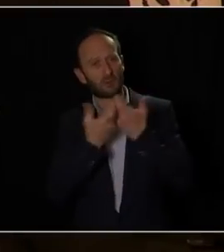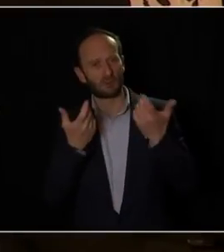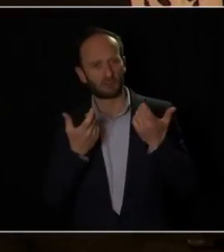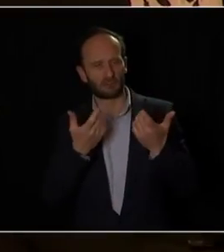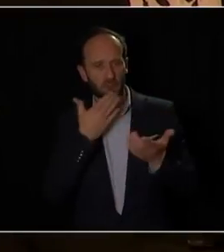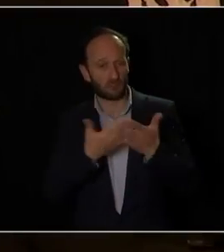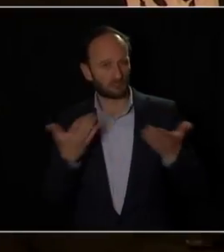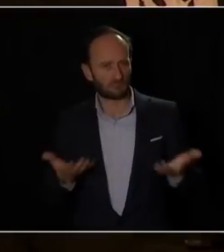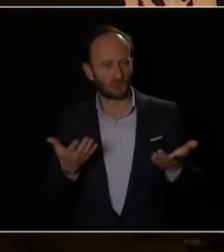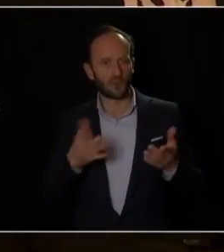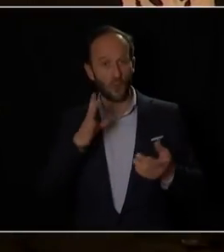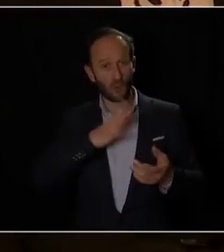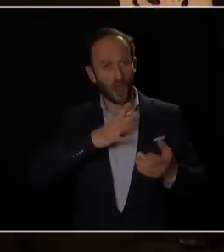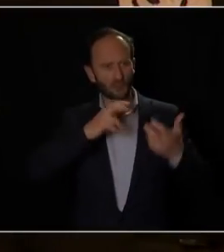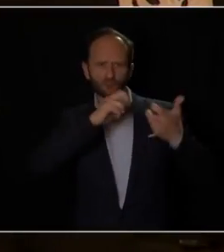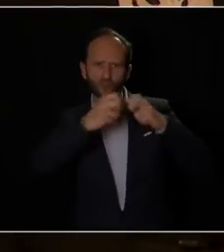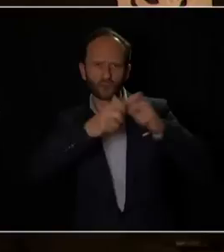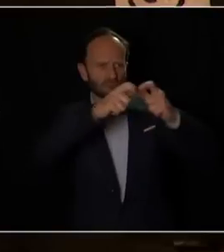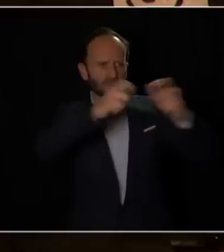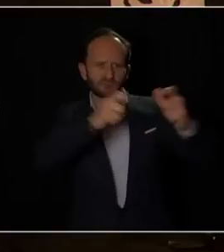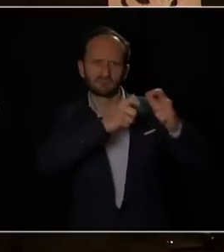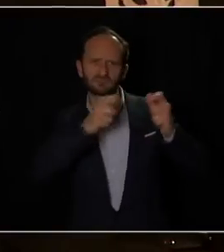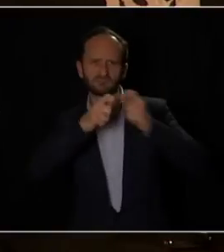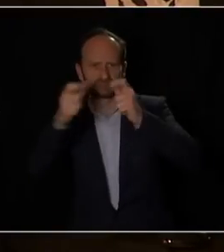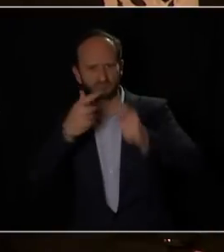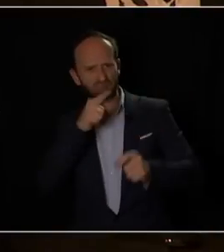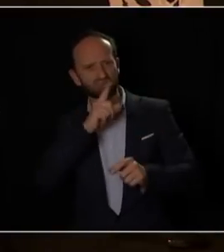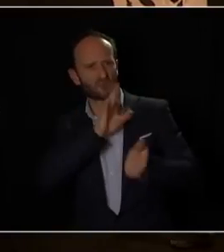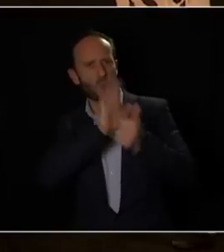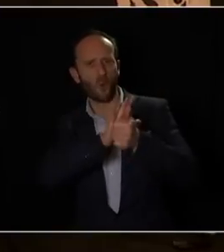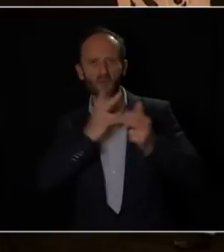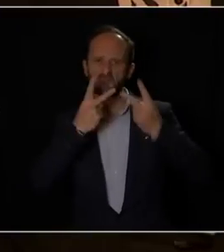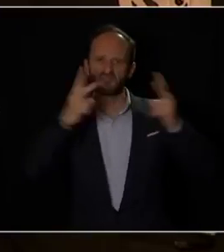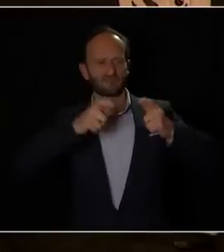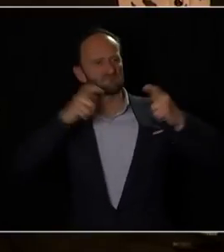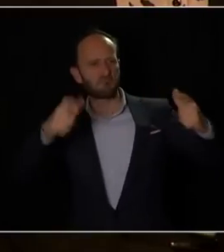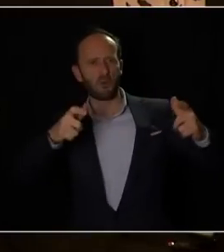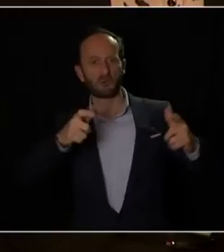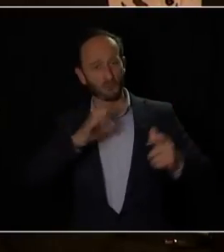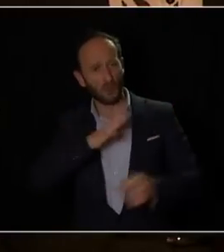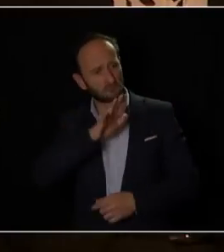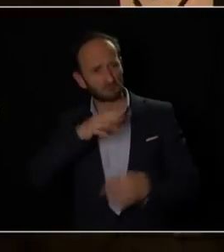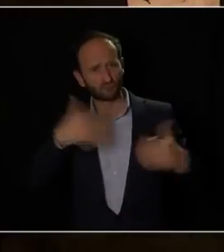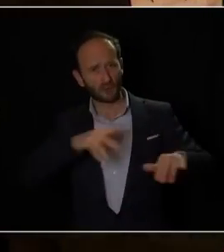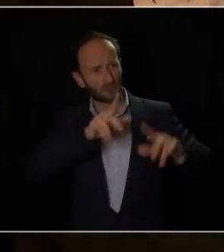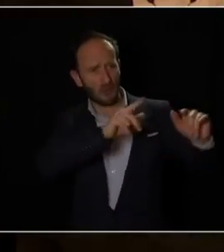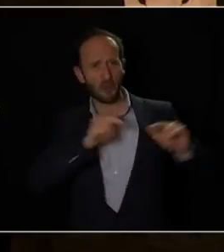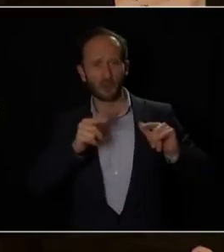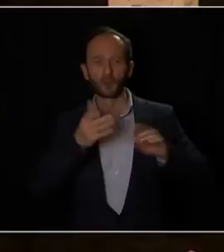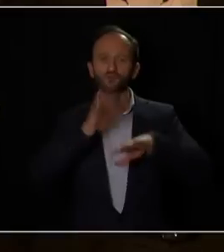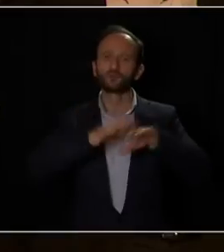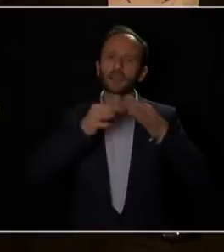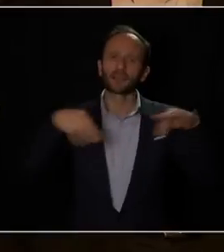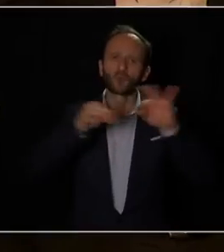on est un exemple, nous avons les infrastructures qui nous placent au niveau d'une métropole. Nous avons sur notre territoire un grand nombre